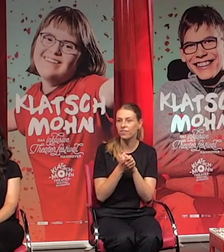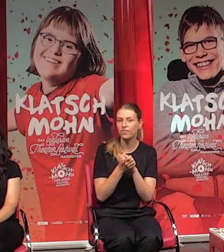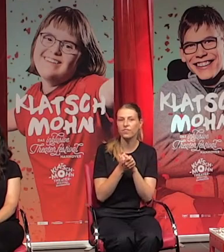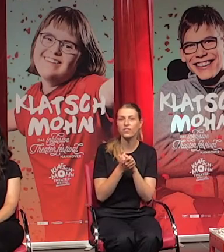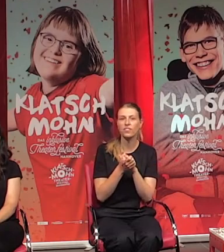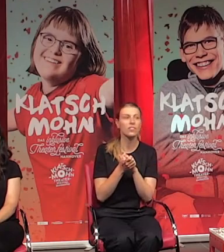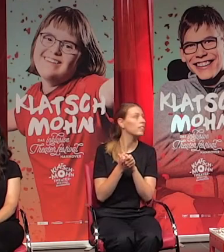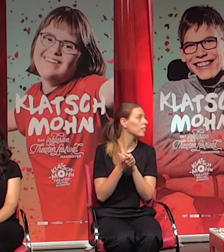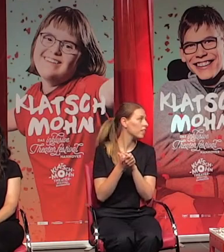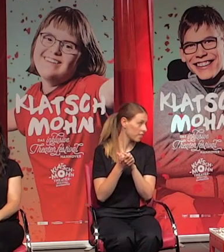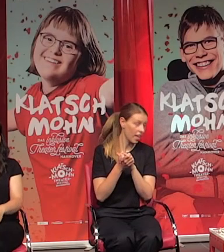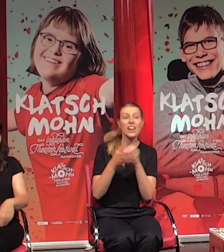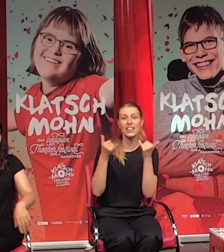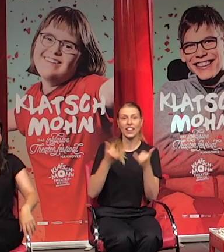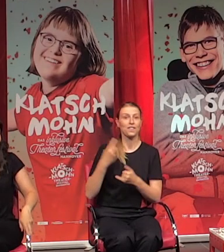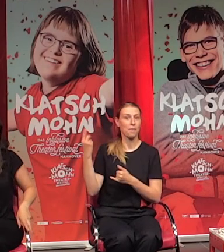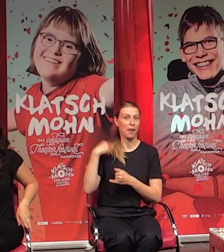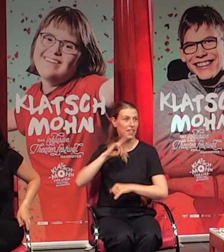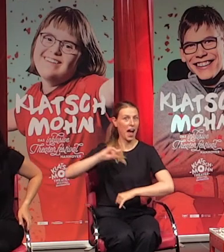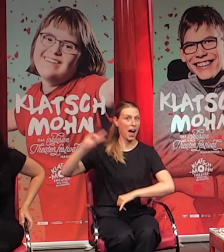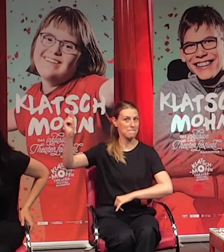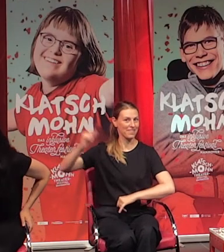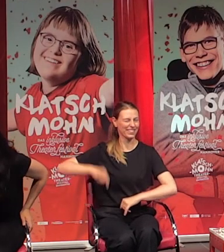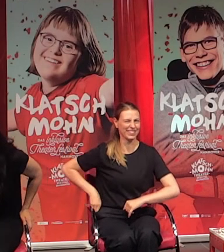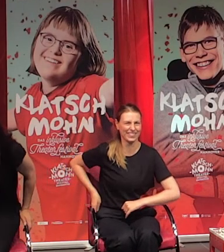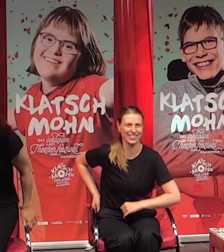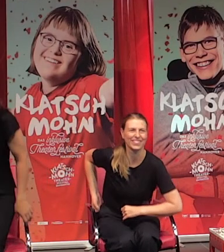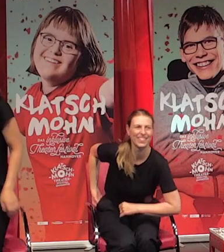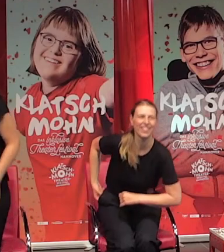beiden geht, glaube ich, wieder auf eure Plätze.